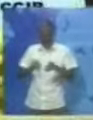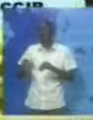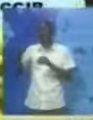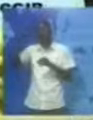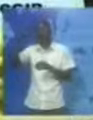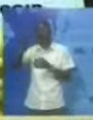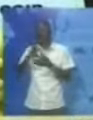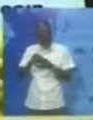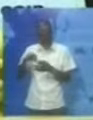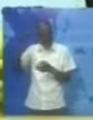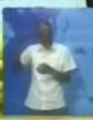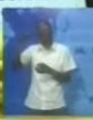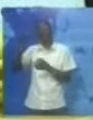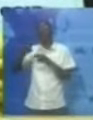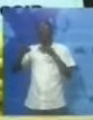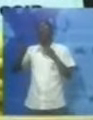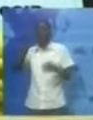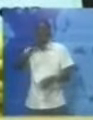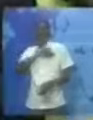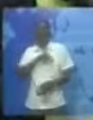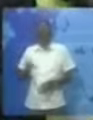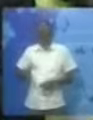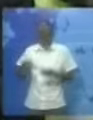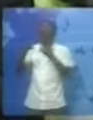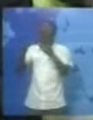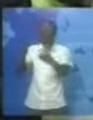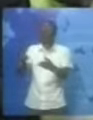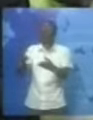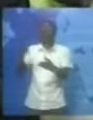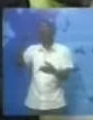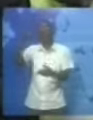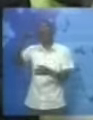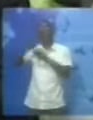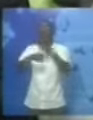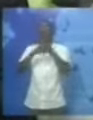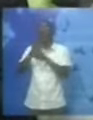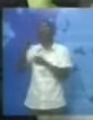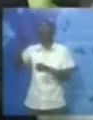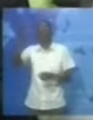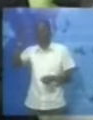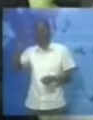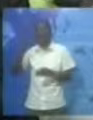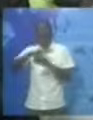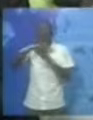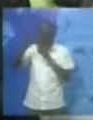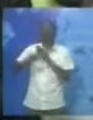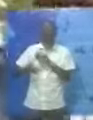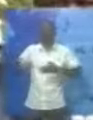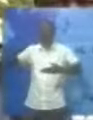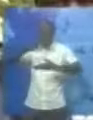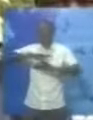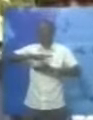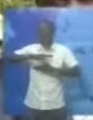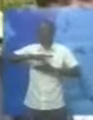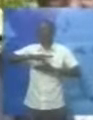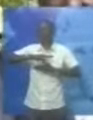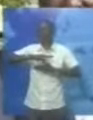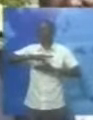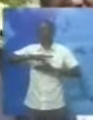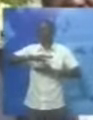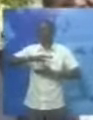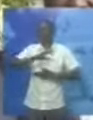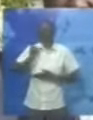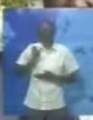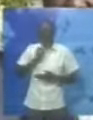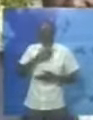du département en fonction des missions qui lui sont assignées. Et pour l'année écoulée, le bilan est jugé satisfaisant. Nous